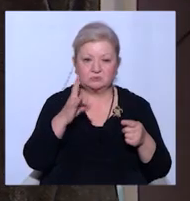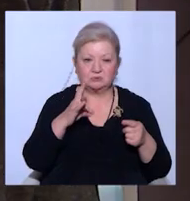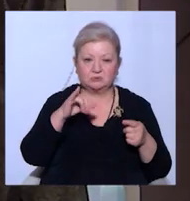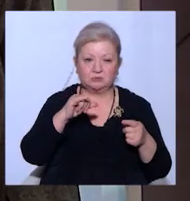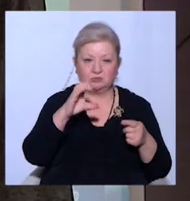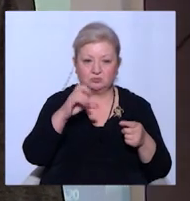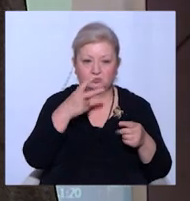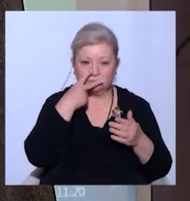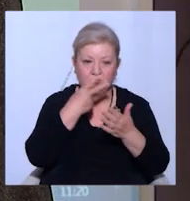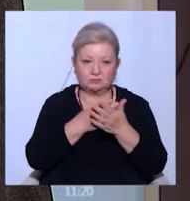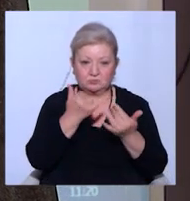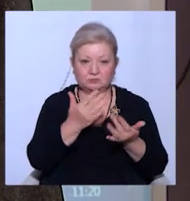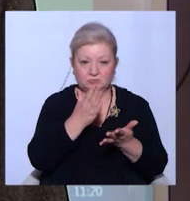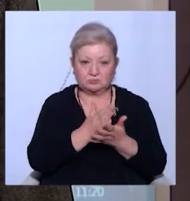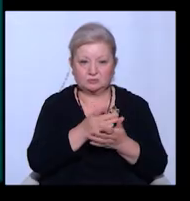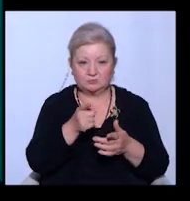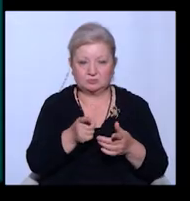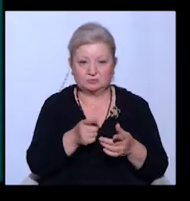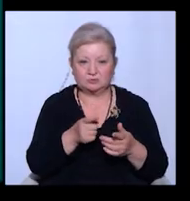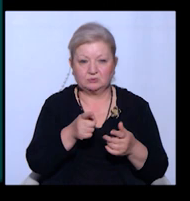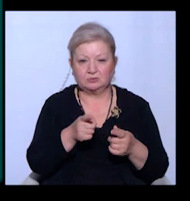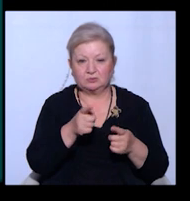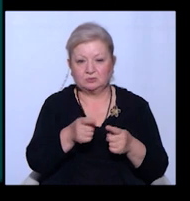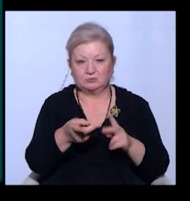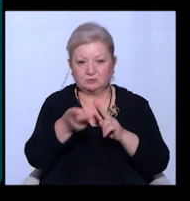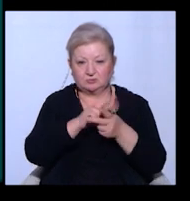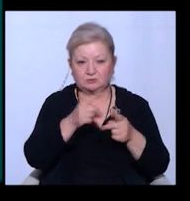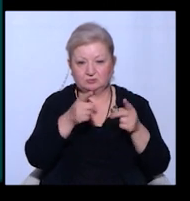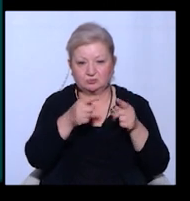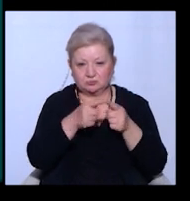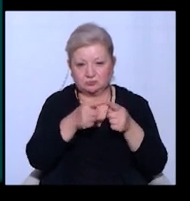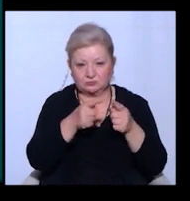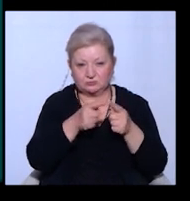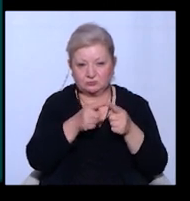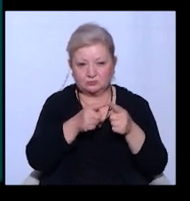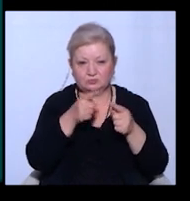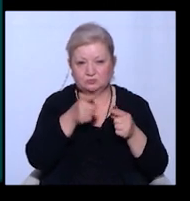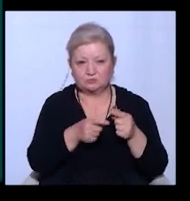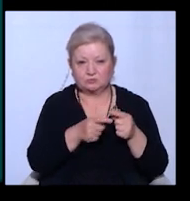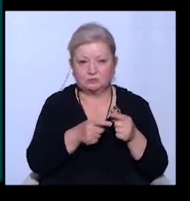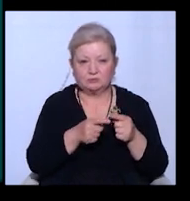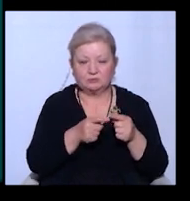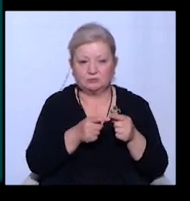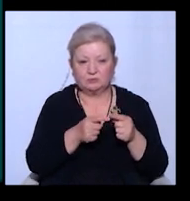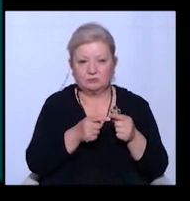მომენტში მოდით შევხედოთ ასეთ რამეს. შევცვალოთ ზარბაზნის კუთხე ერთ შემთხვევაში.